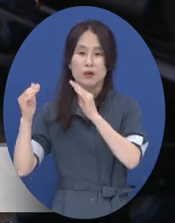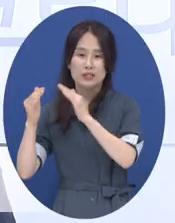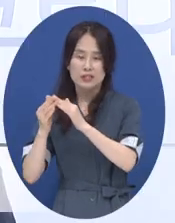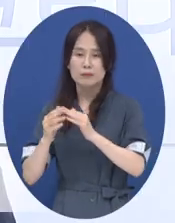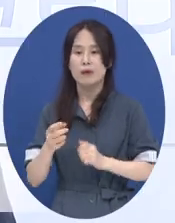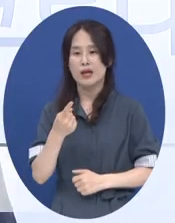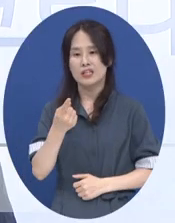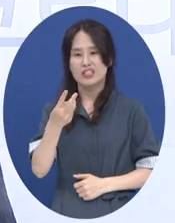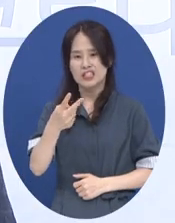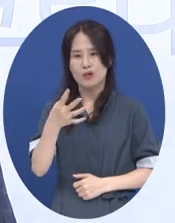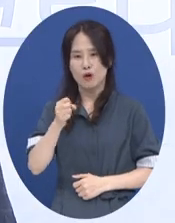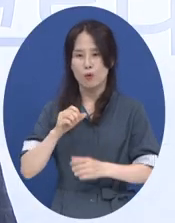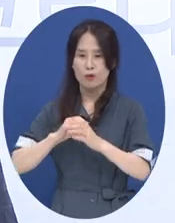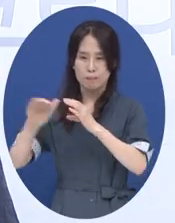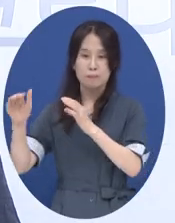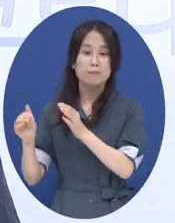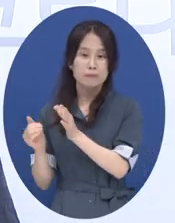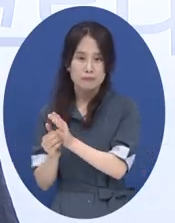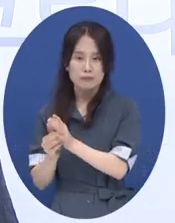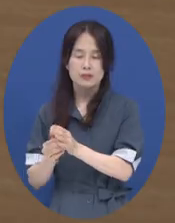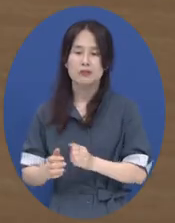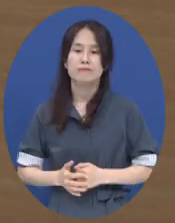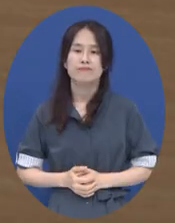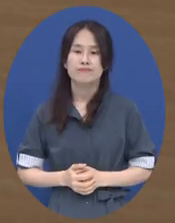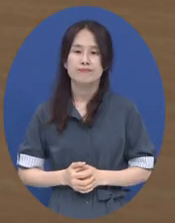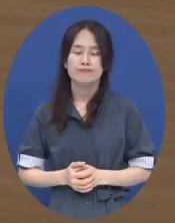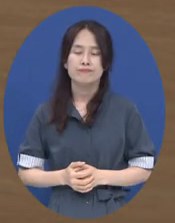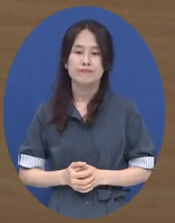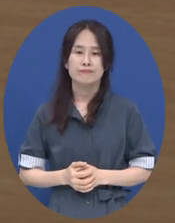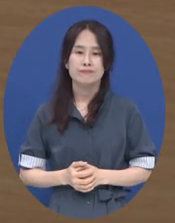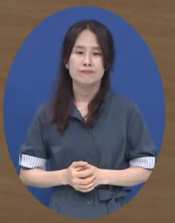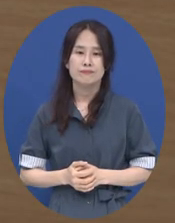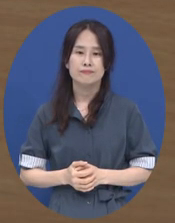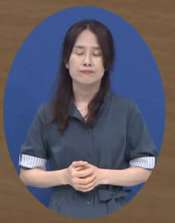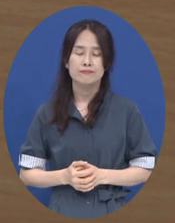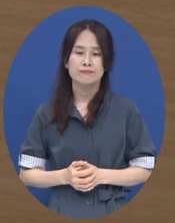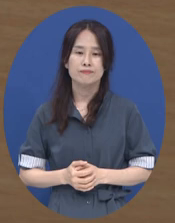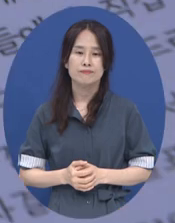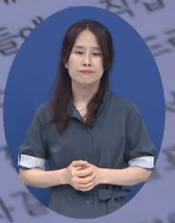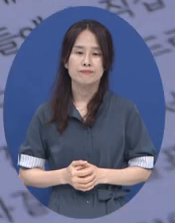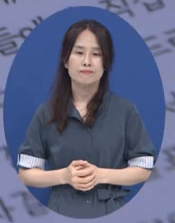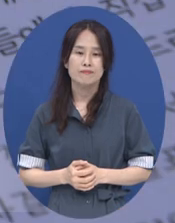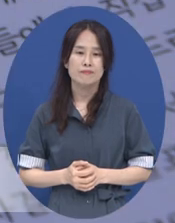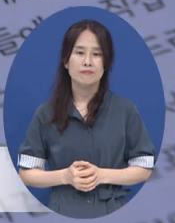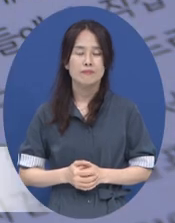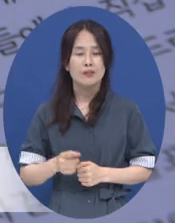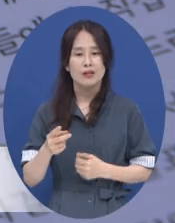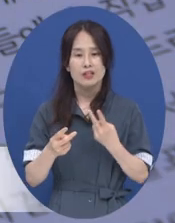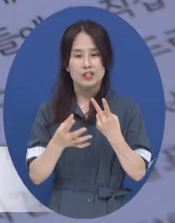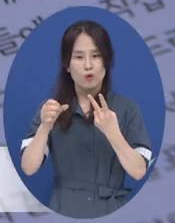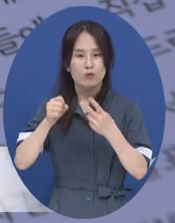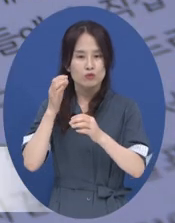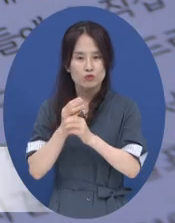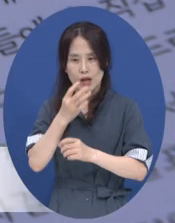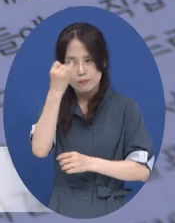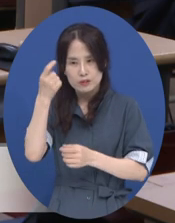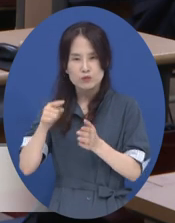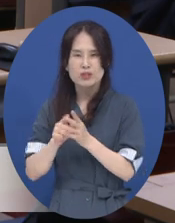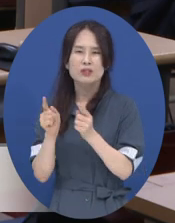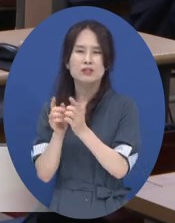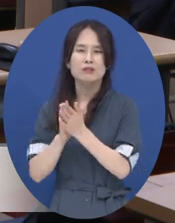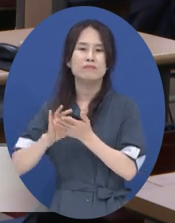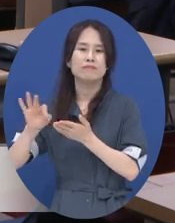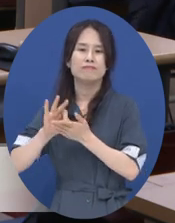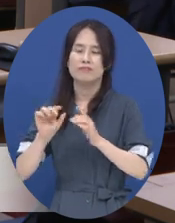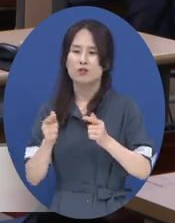실제 생활하고 있는 나눔의 집 양로시설로 보낸 시설 전출금은 약 2억 원에 불과했습니다. 이마저도 대부분이